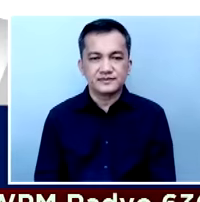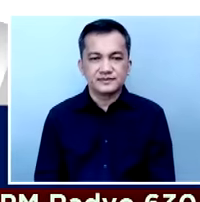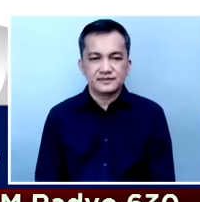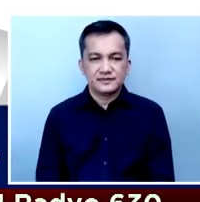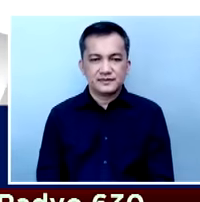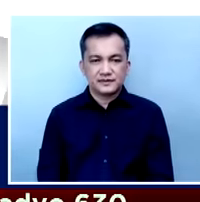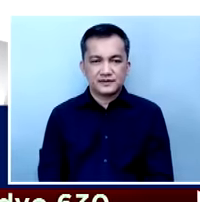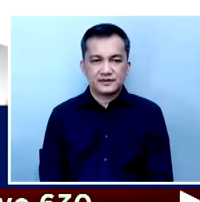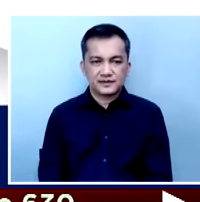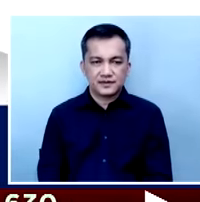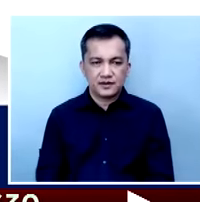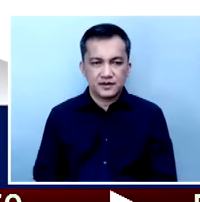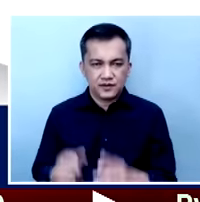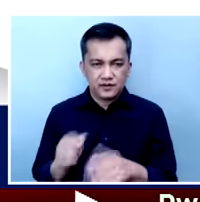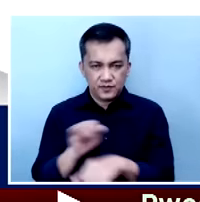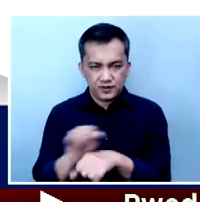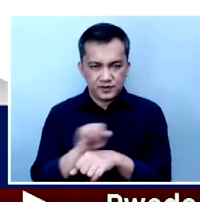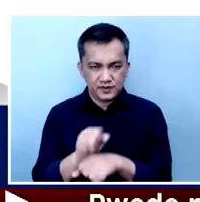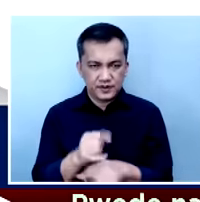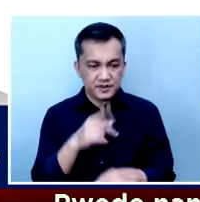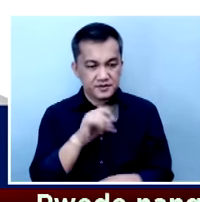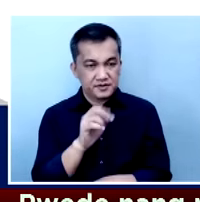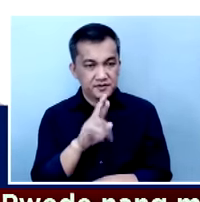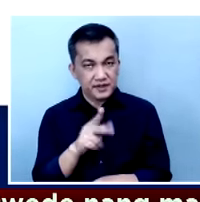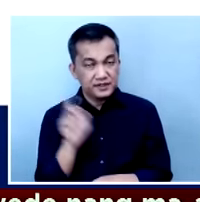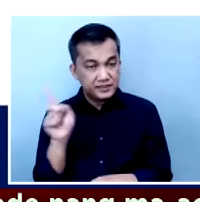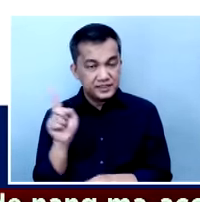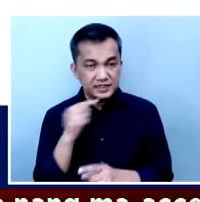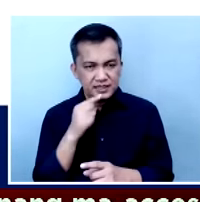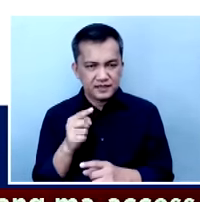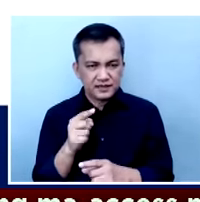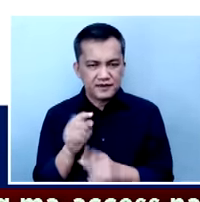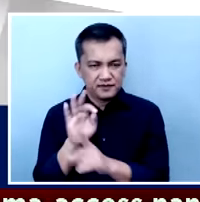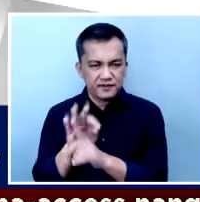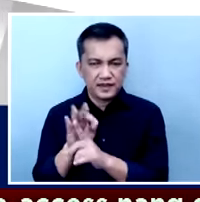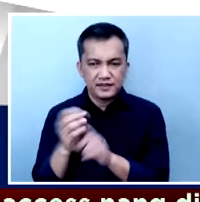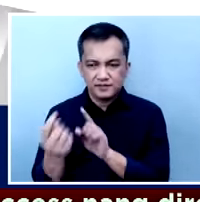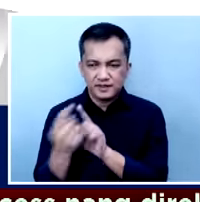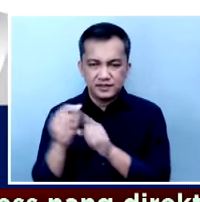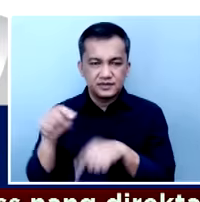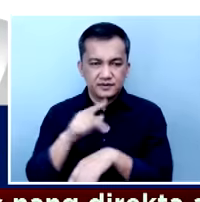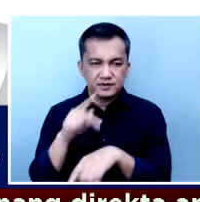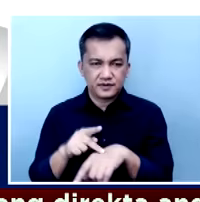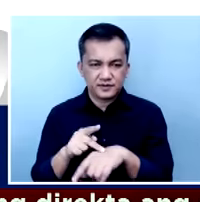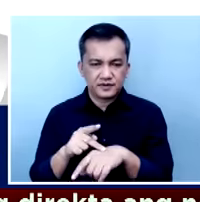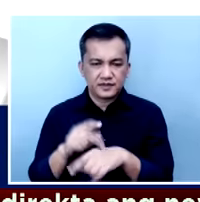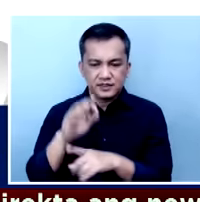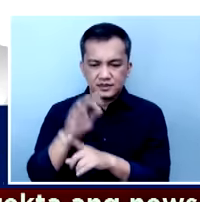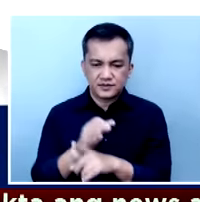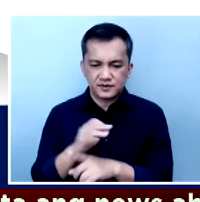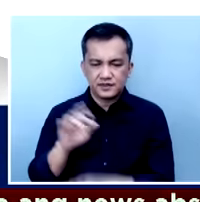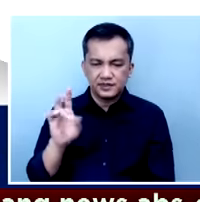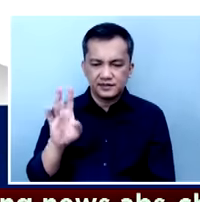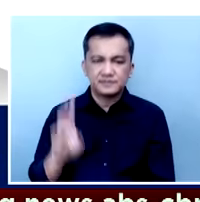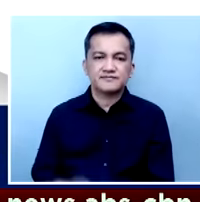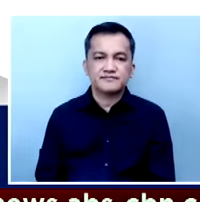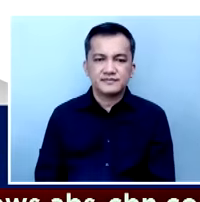Puspusa na ang naghahanda si Park Yong-sik para sa kanyang Secret Time fan meet dito sa Pilipinas sa February 17.